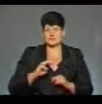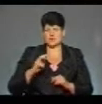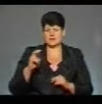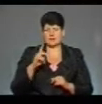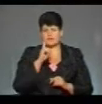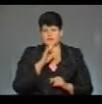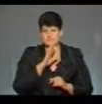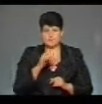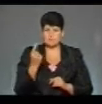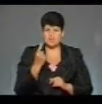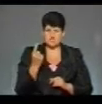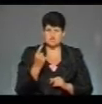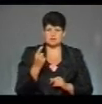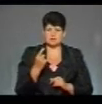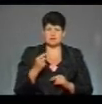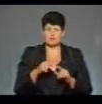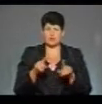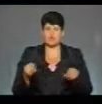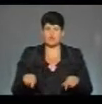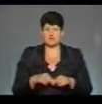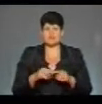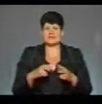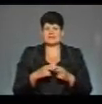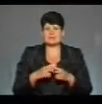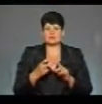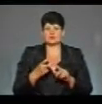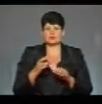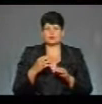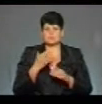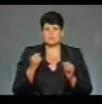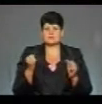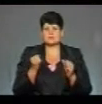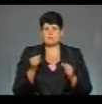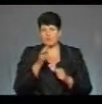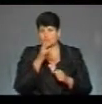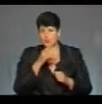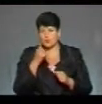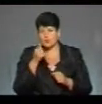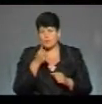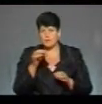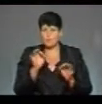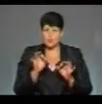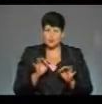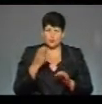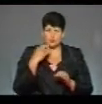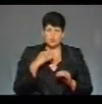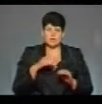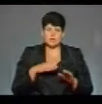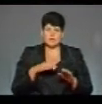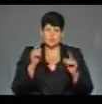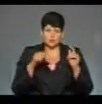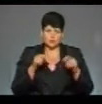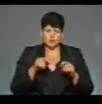дуже незручні. Перша сходинка – там коврик резиновий, на другій сходинці нічого нема. Тобто в зимову пору року або осінню, коли дощ, тут дуже слизько,